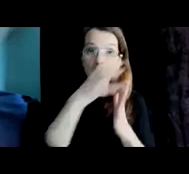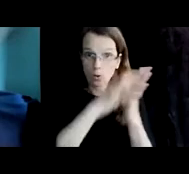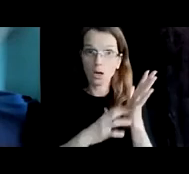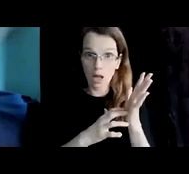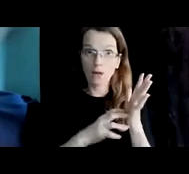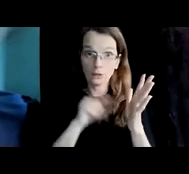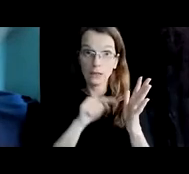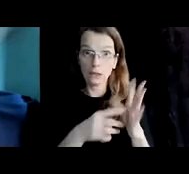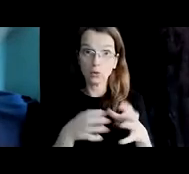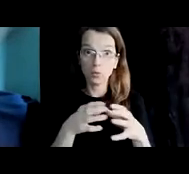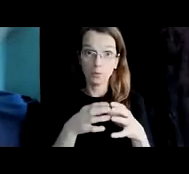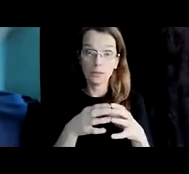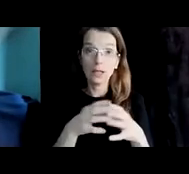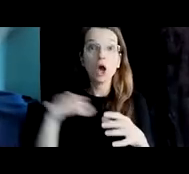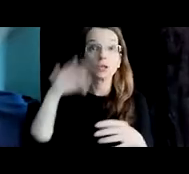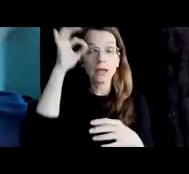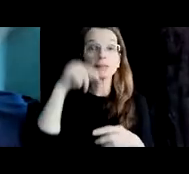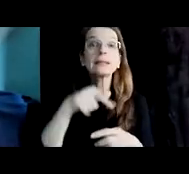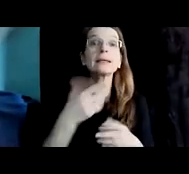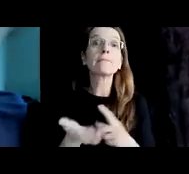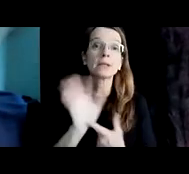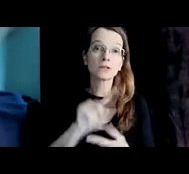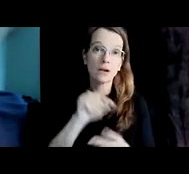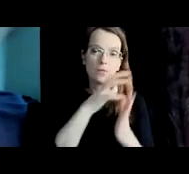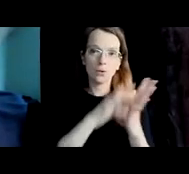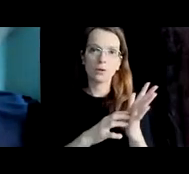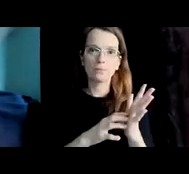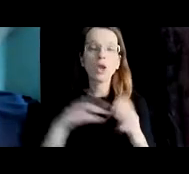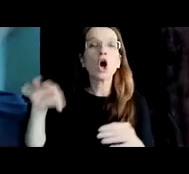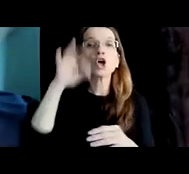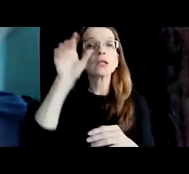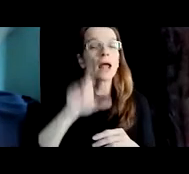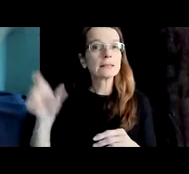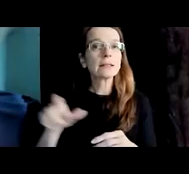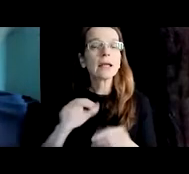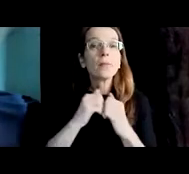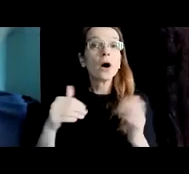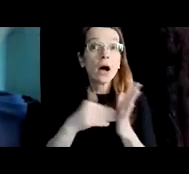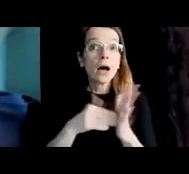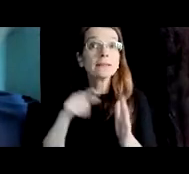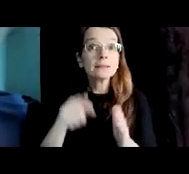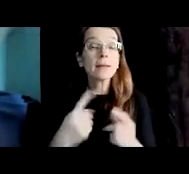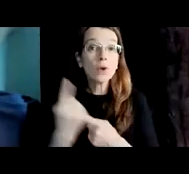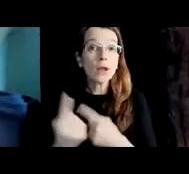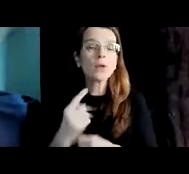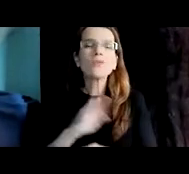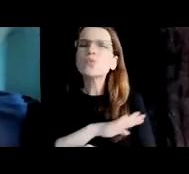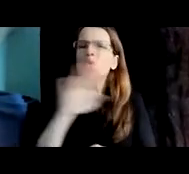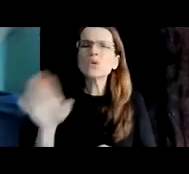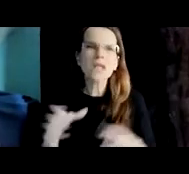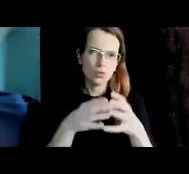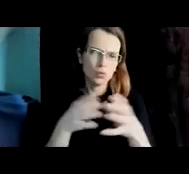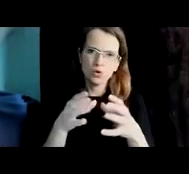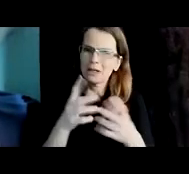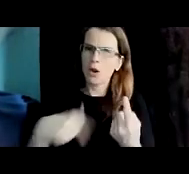predstavljene skupine odraslih oseb s posebnimi potrebami. Odrasle osebe s posebnimi potrebami se pojavljajo v vseh družbenih okoljih